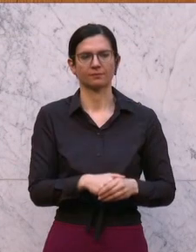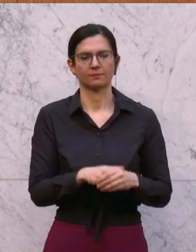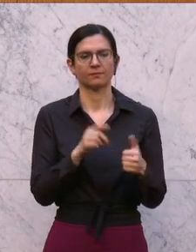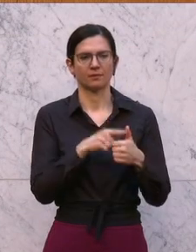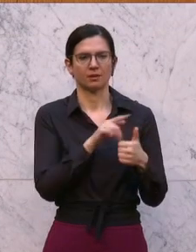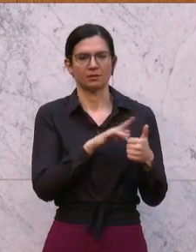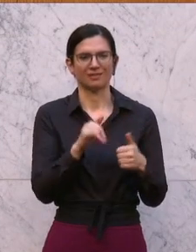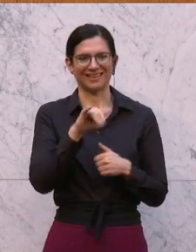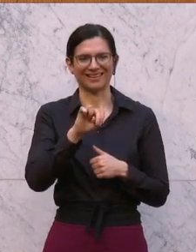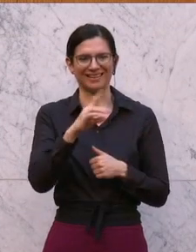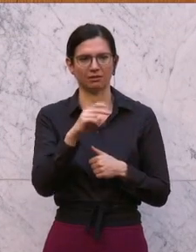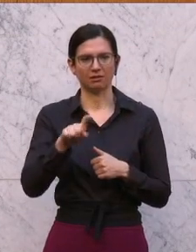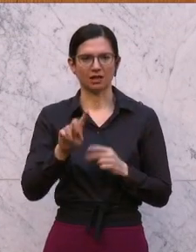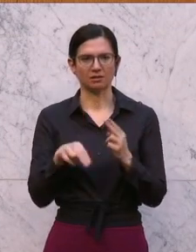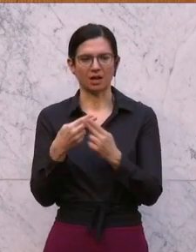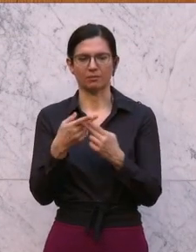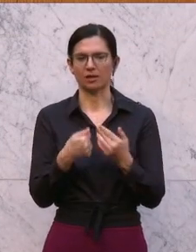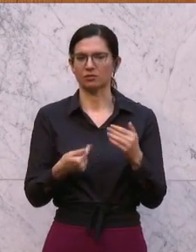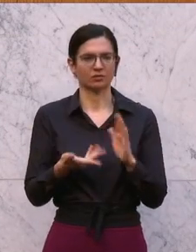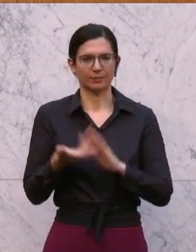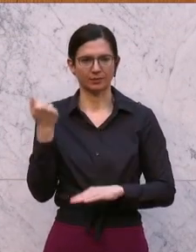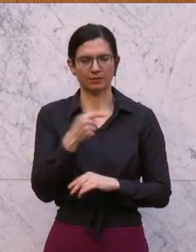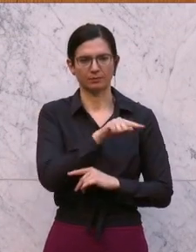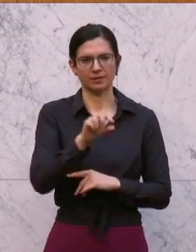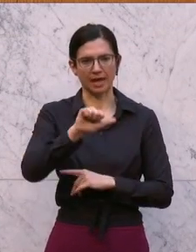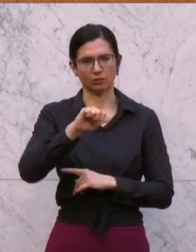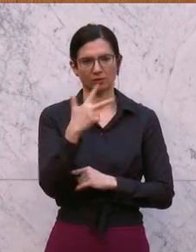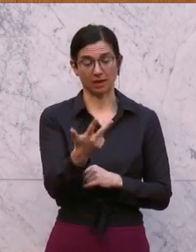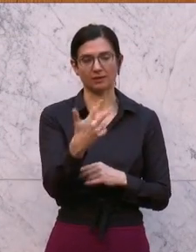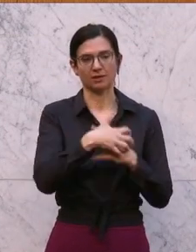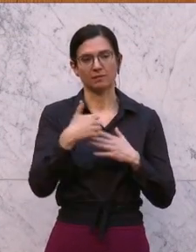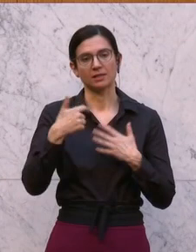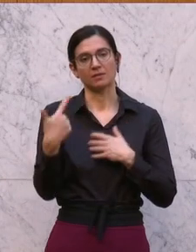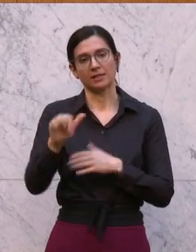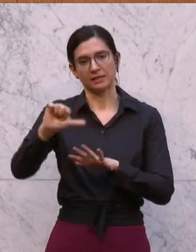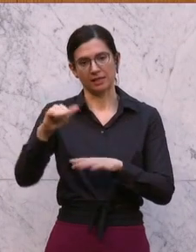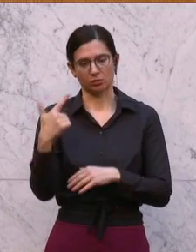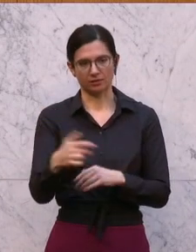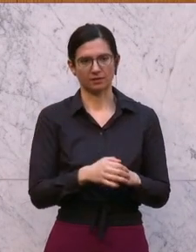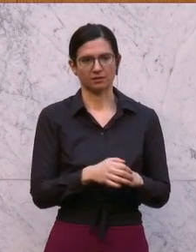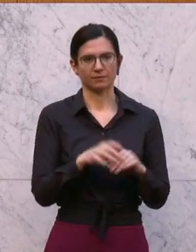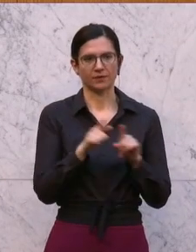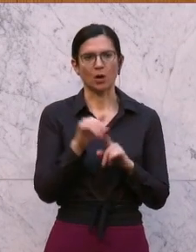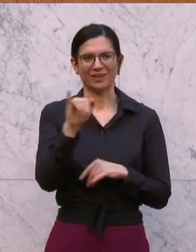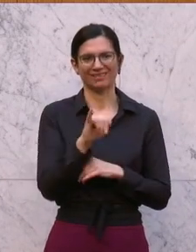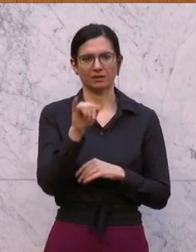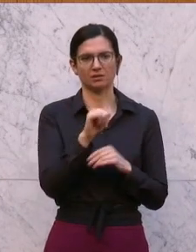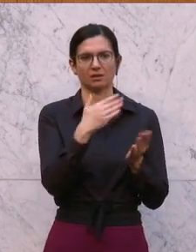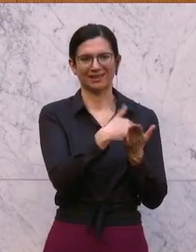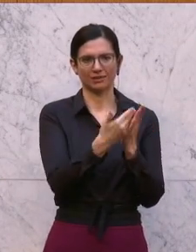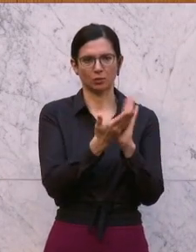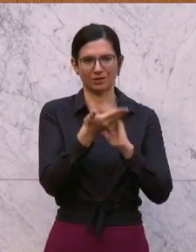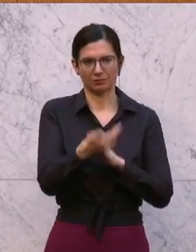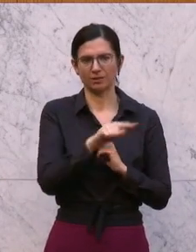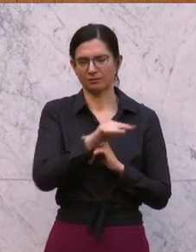der Indexierung der Richtwertmieten bis 31. März 2026, die Aussetzung der Indexierung der Kategoriemieten